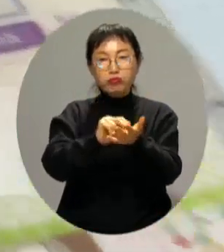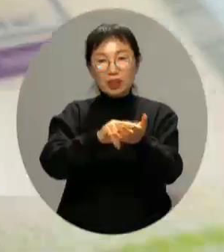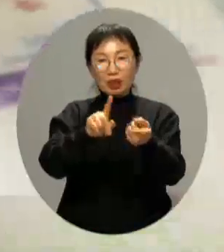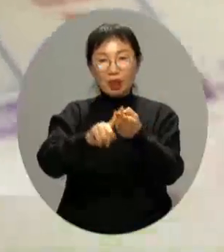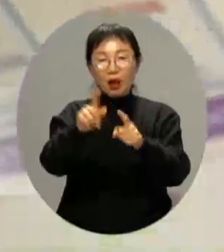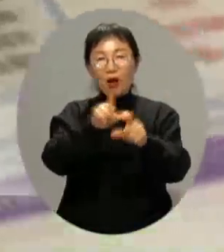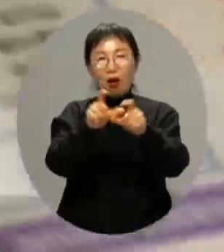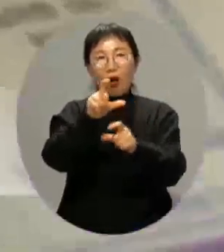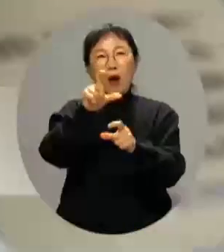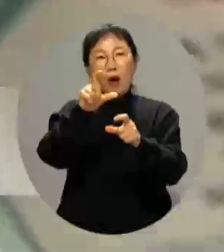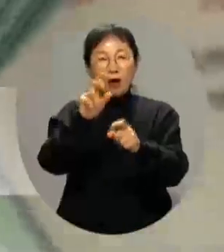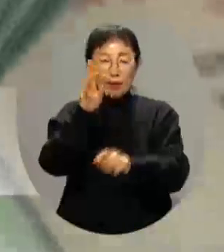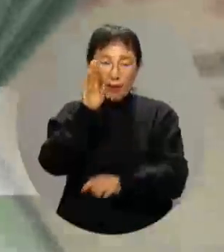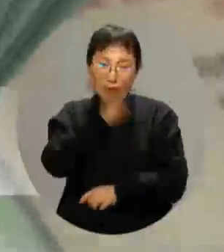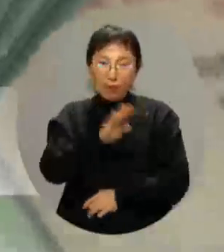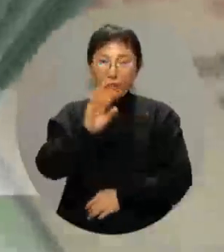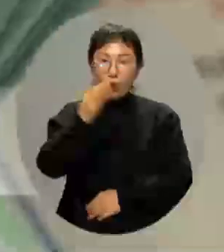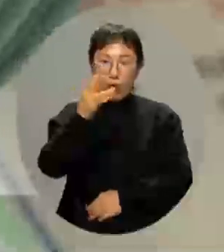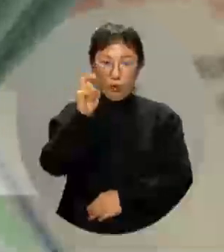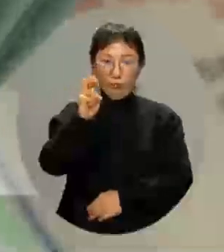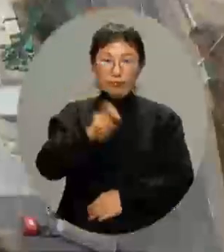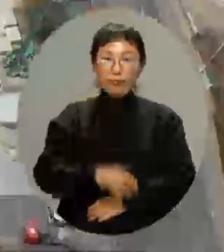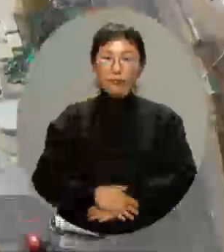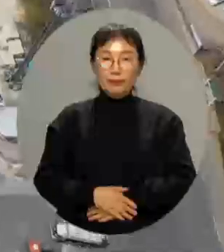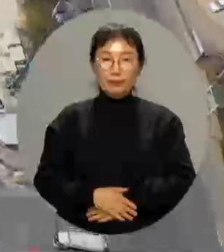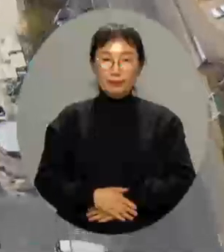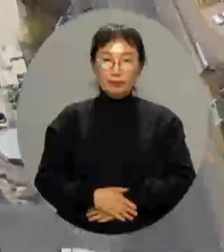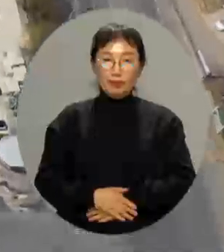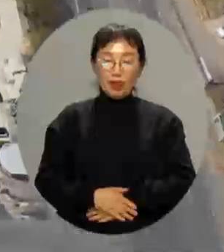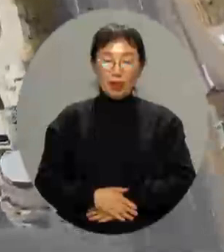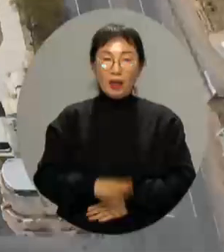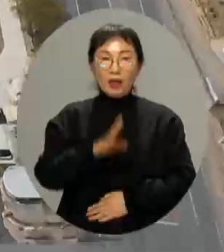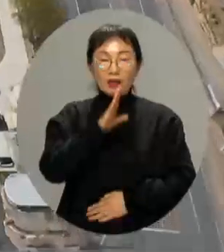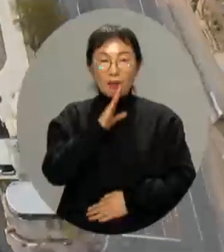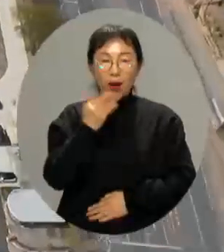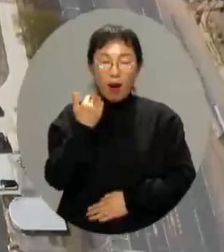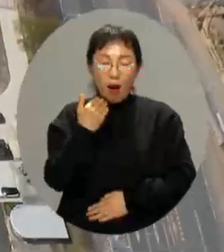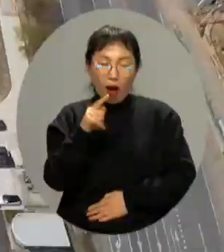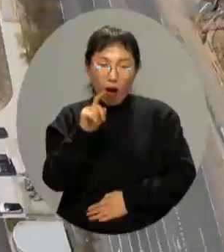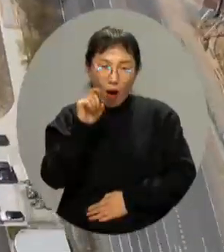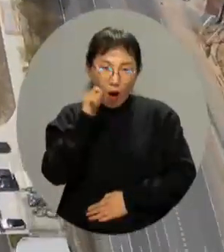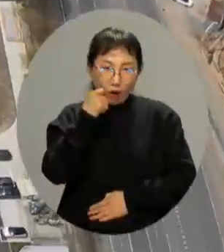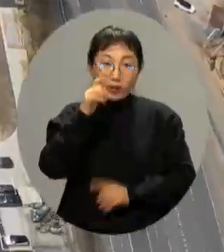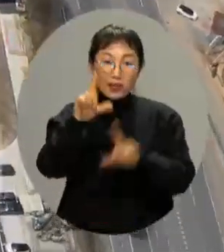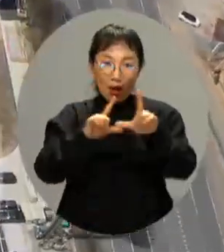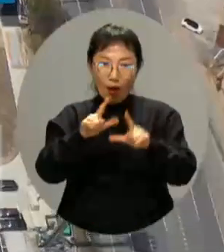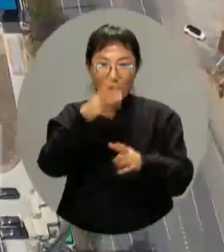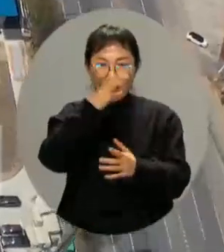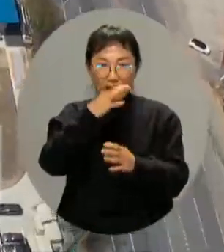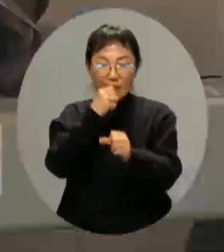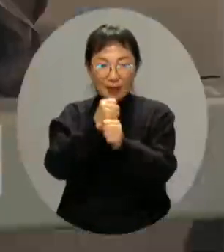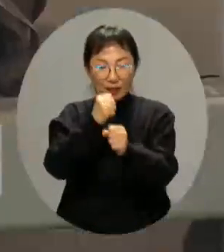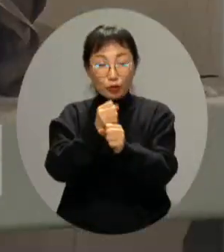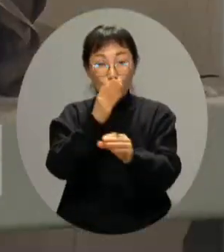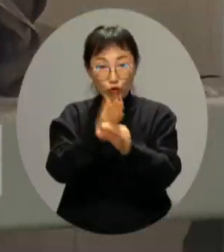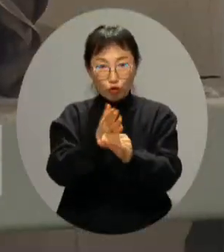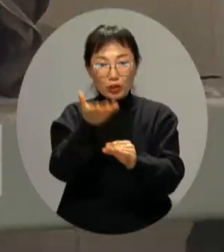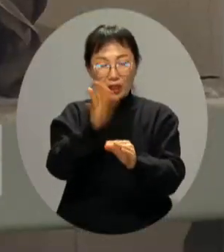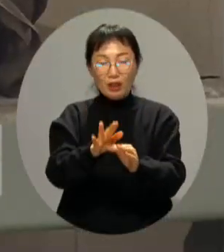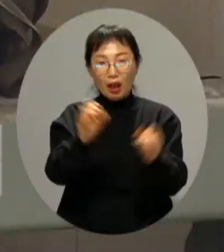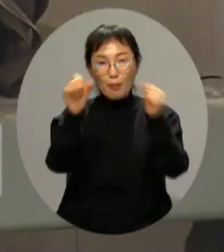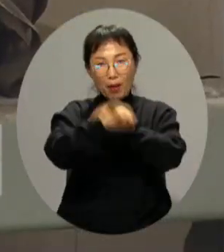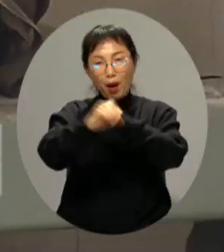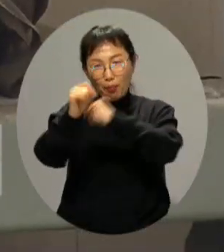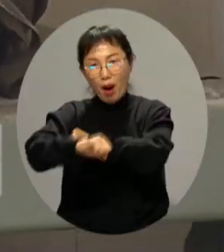나빠질 것이란 전망도 나오고 있습니다 사면초가 영국에 놓이면서 이익을 내고 있지만 도산하는 이른바